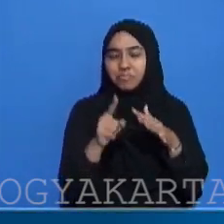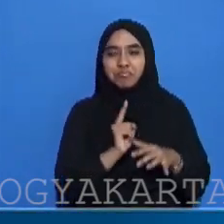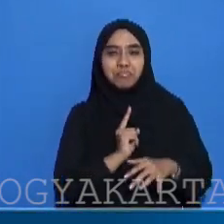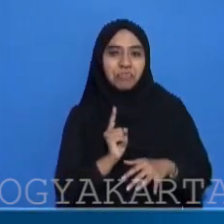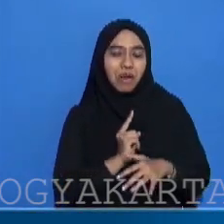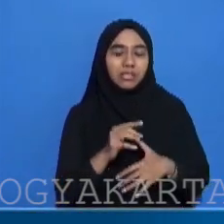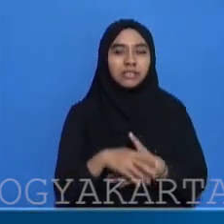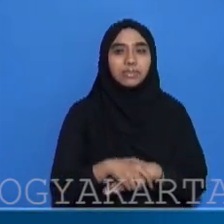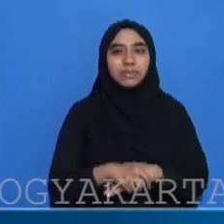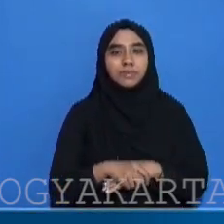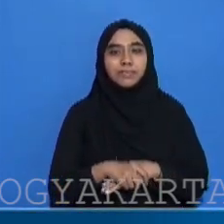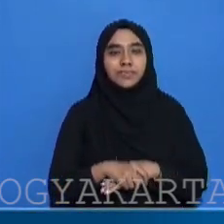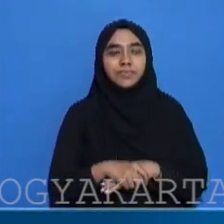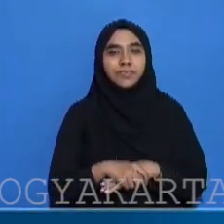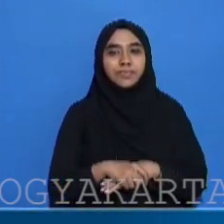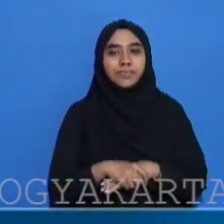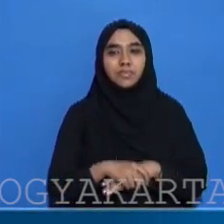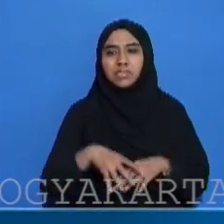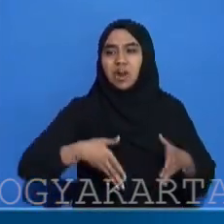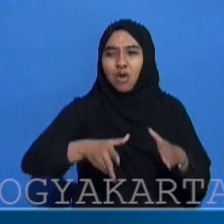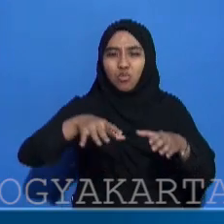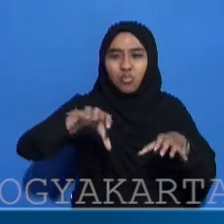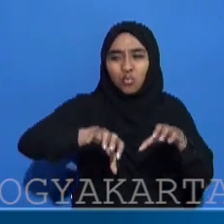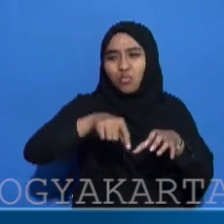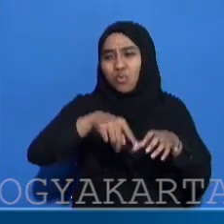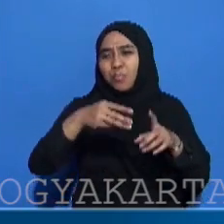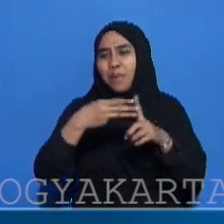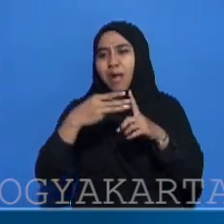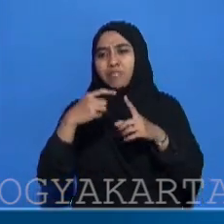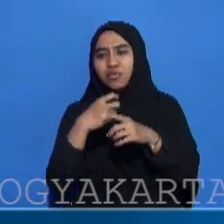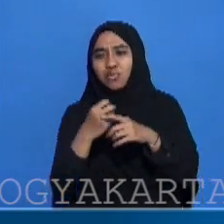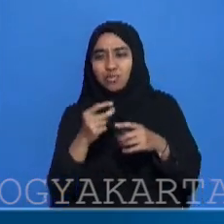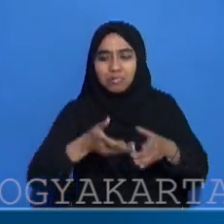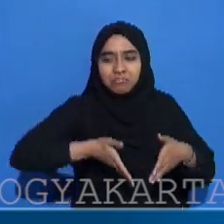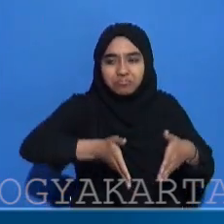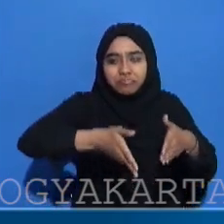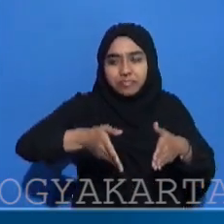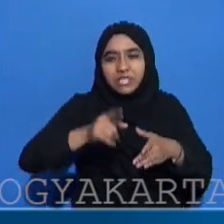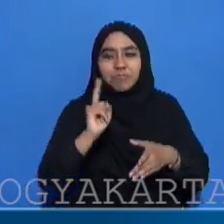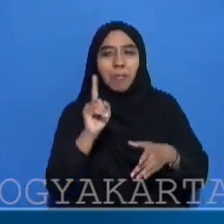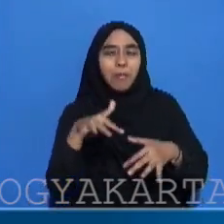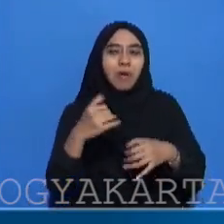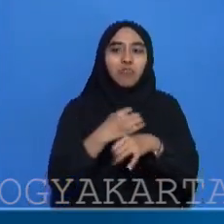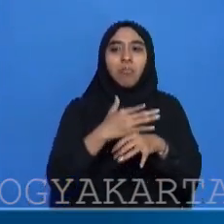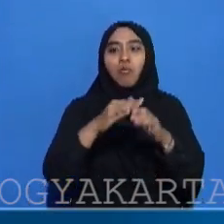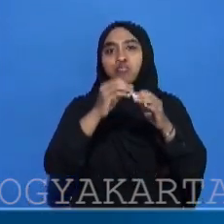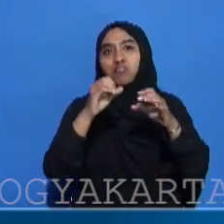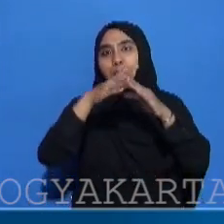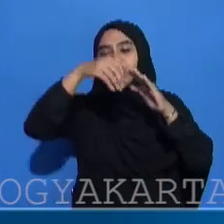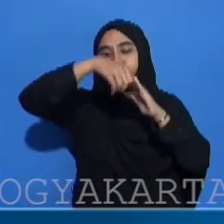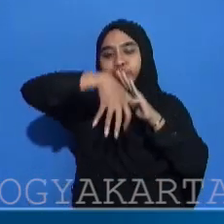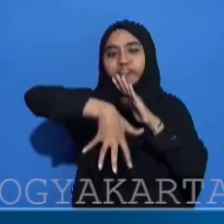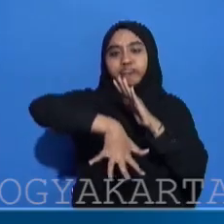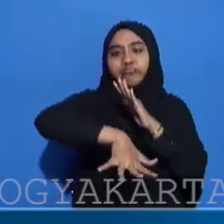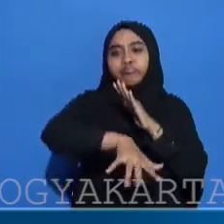perbaikan jalan dengan Cor beton ini meliputi sejumlah titik jalan yang rusak karena terdampak erupsi gunung merapi tahun 2010 silam